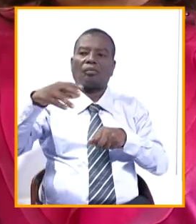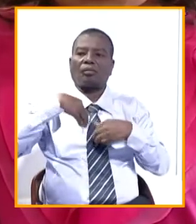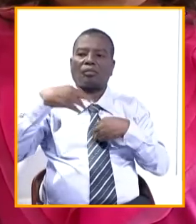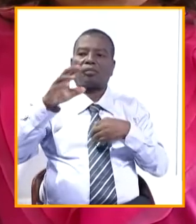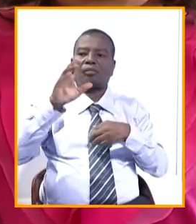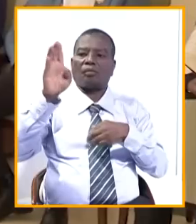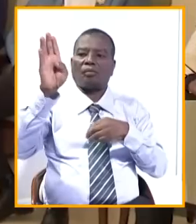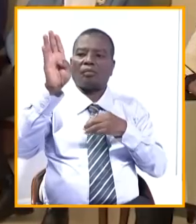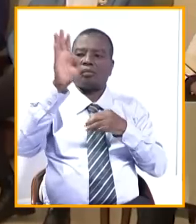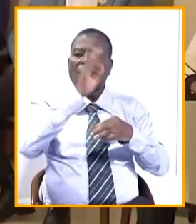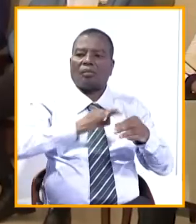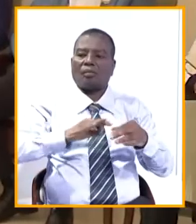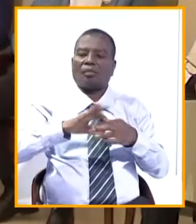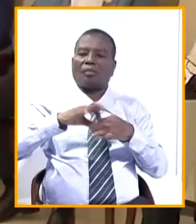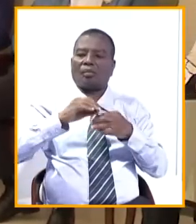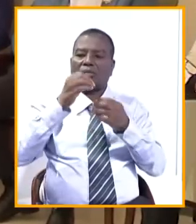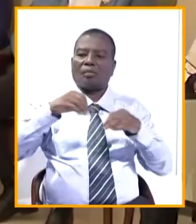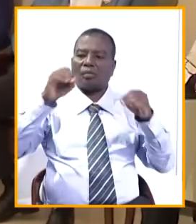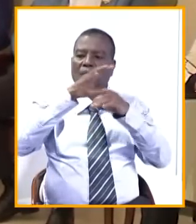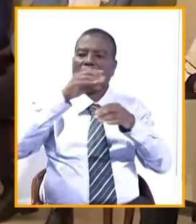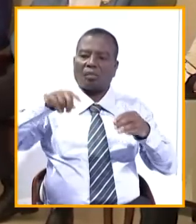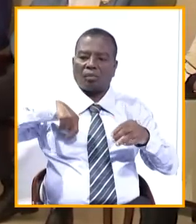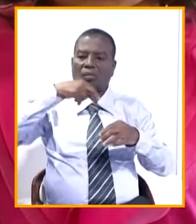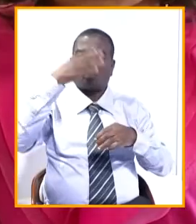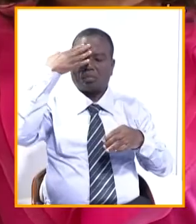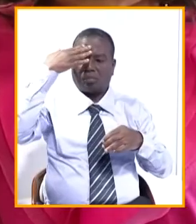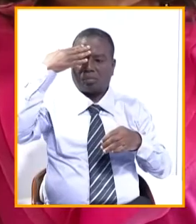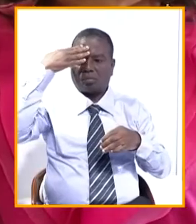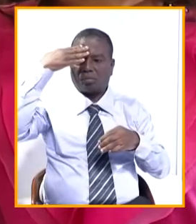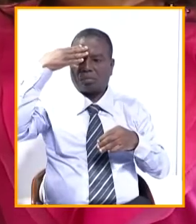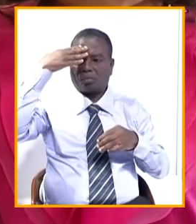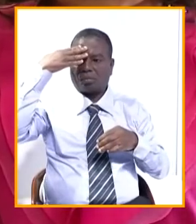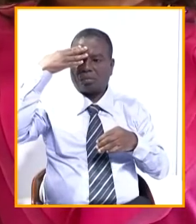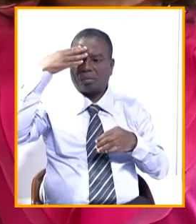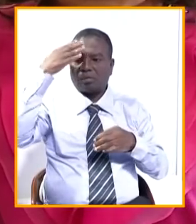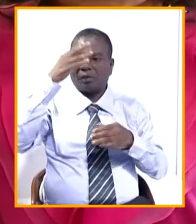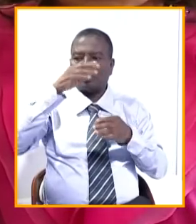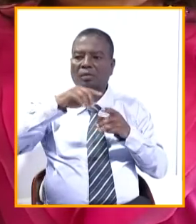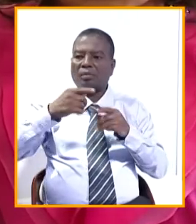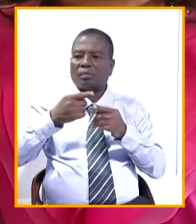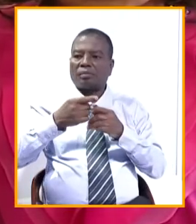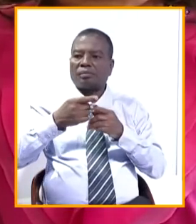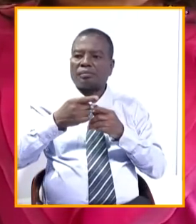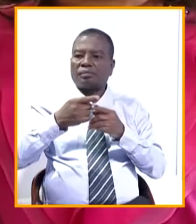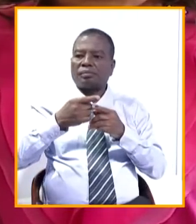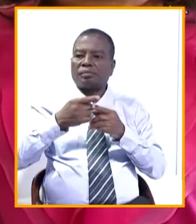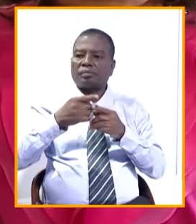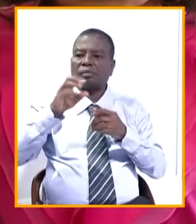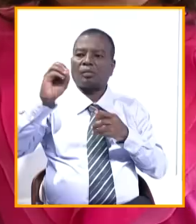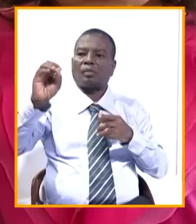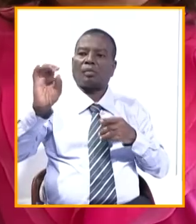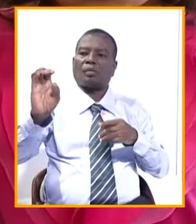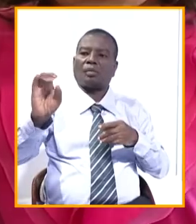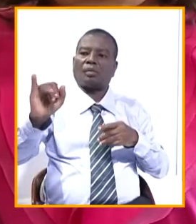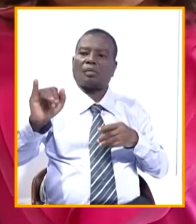profit de cet organisme. Parce que comme vous le savez, l'UPSI est la branche parlementaire de l'OCI. Et l'OCI